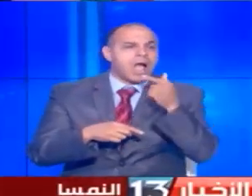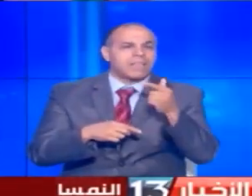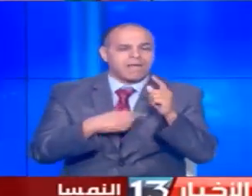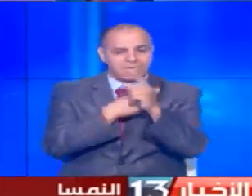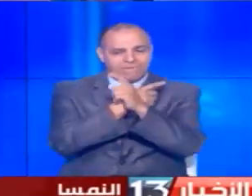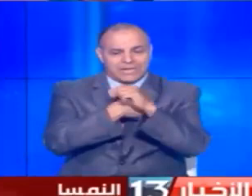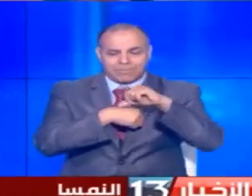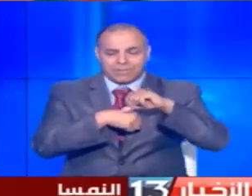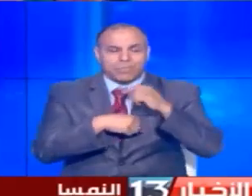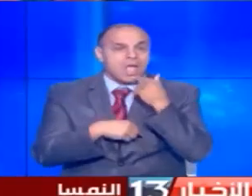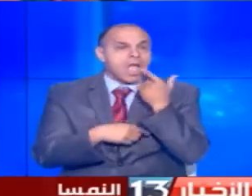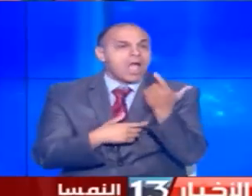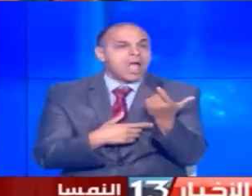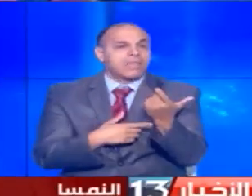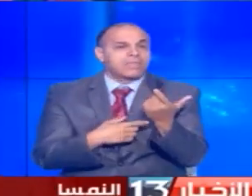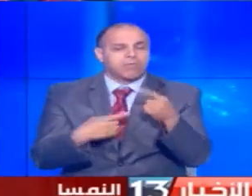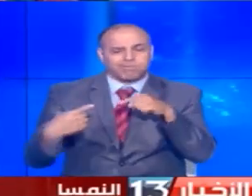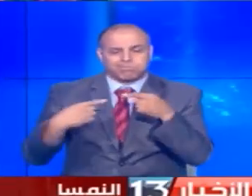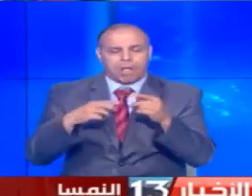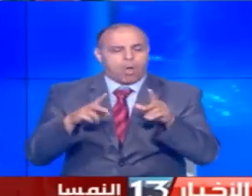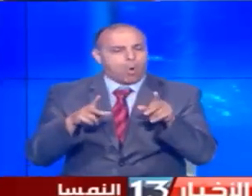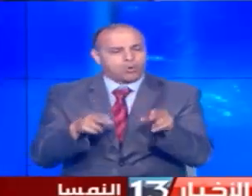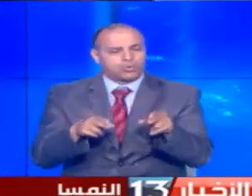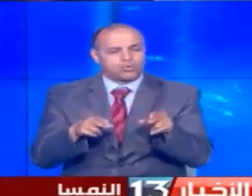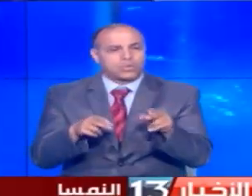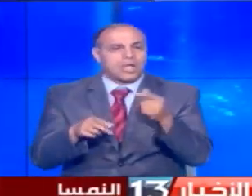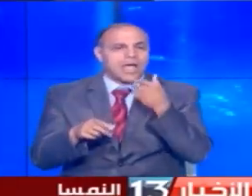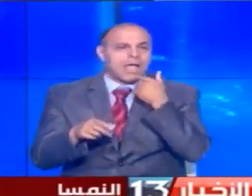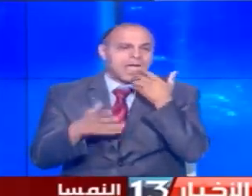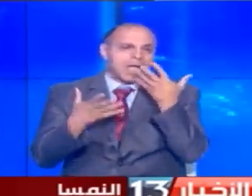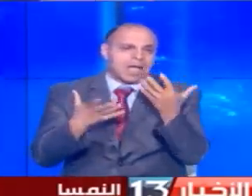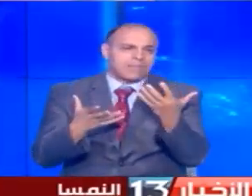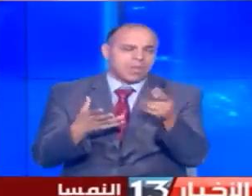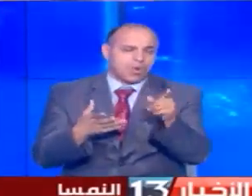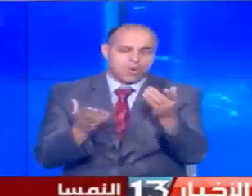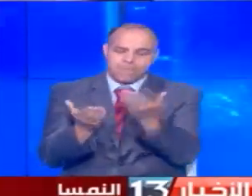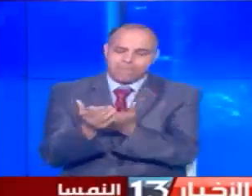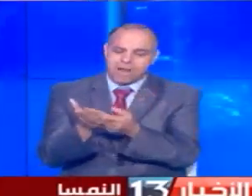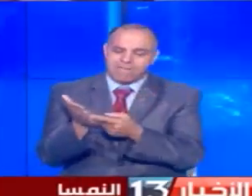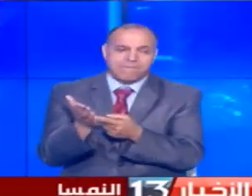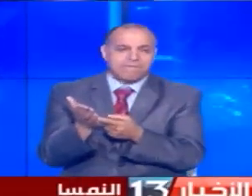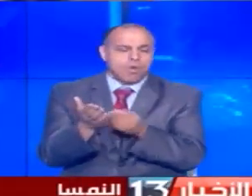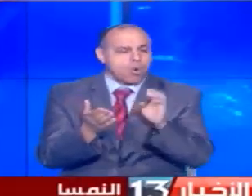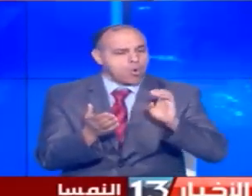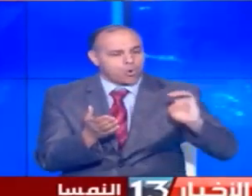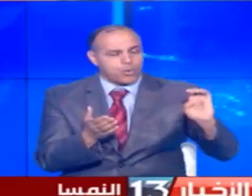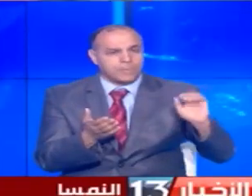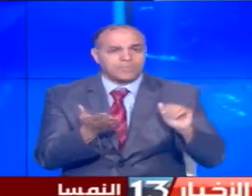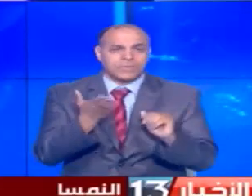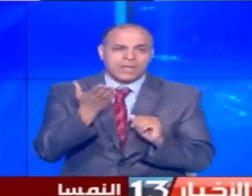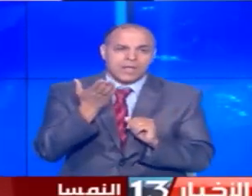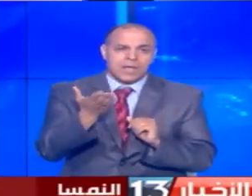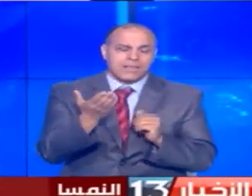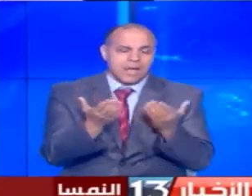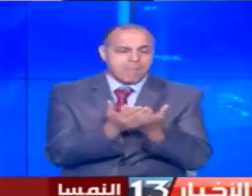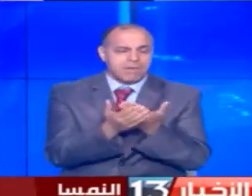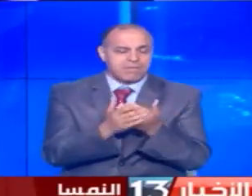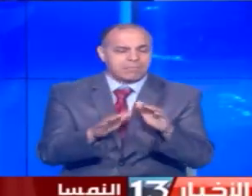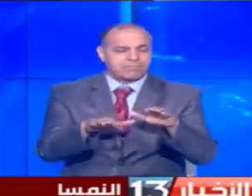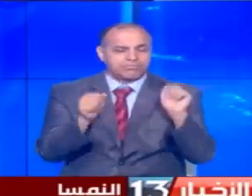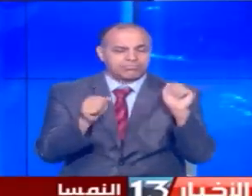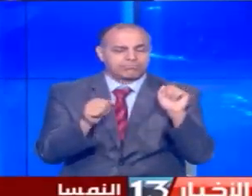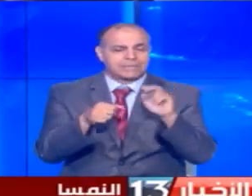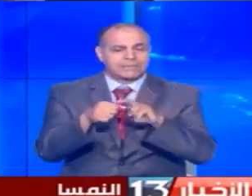النمساوية باتجاه إنهاء الخلافات ورأب الصدع الذي تسبب فيه هذا الملف في الجسم الأوروبي، كان ملف انسحاب بريطانيا